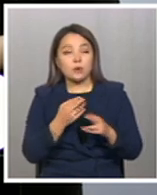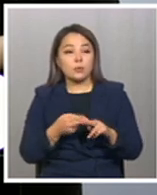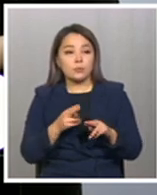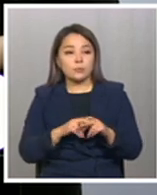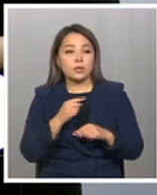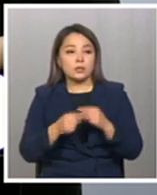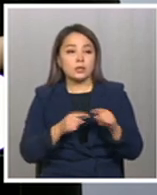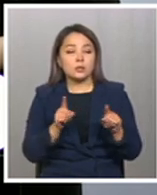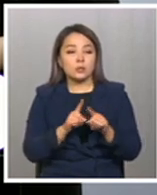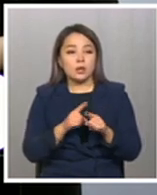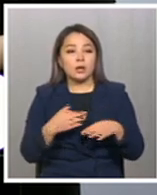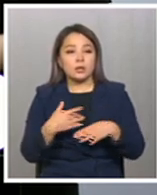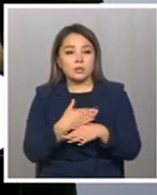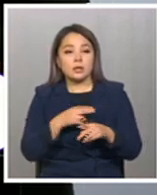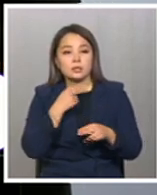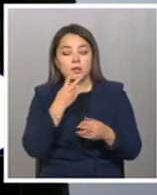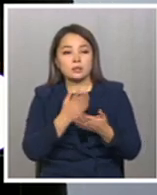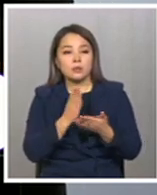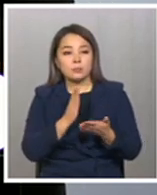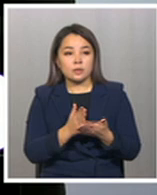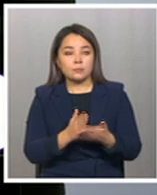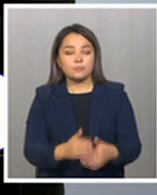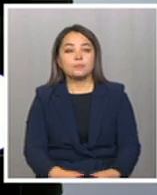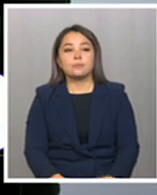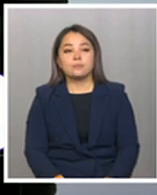келесі реакция теңдеулерін